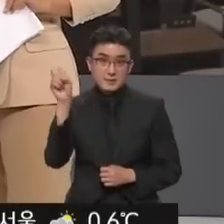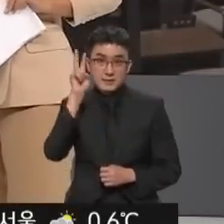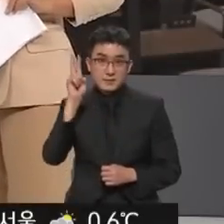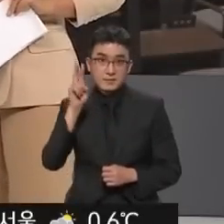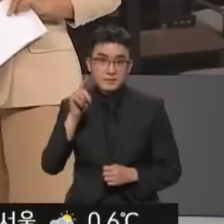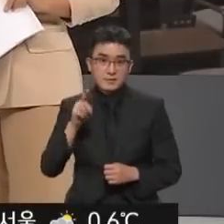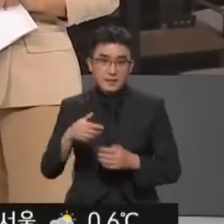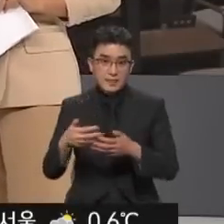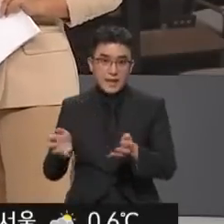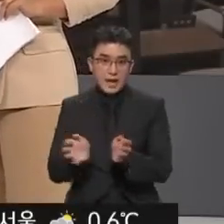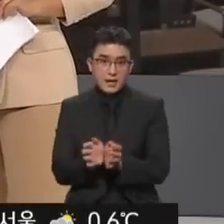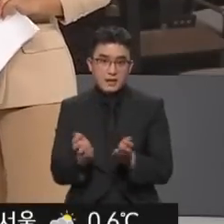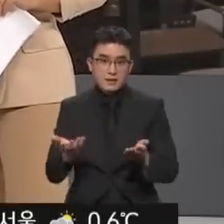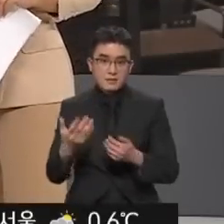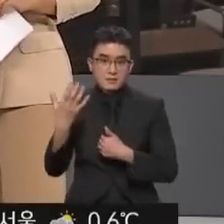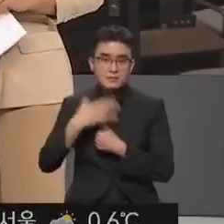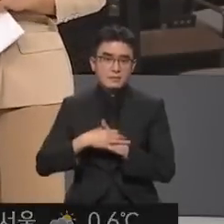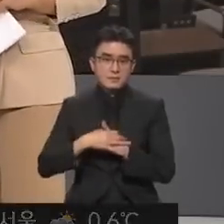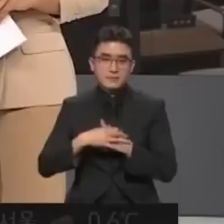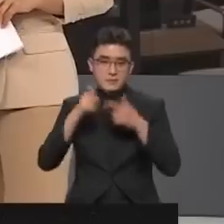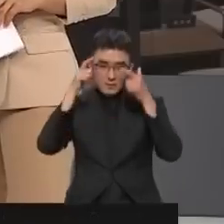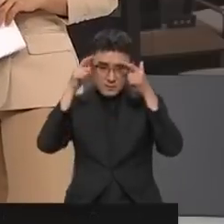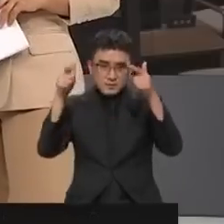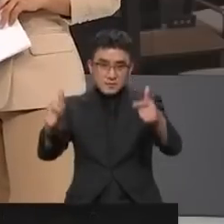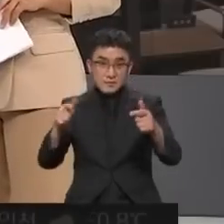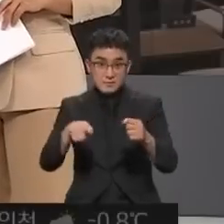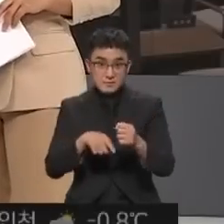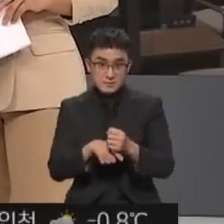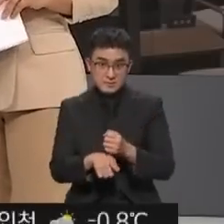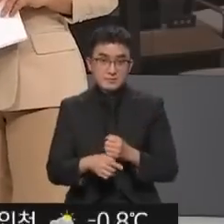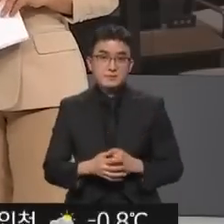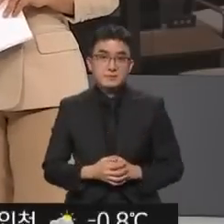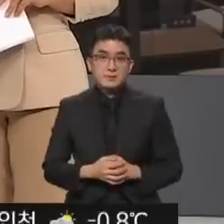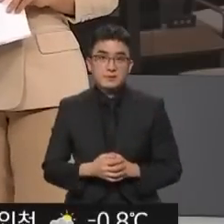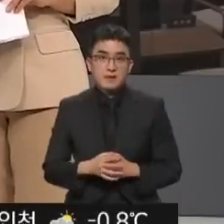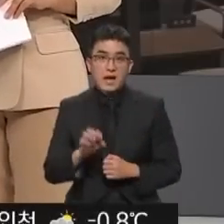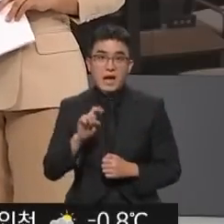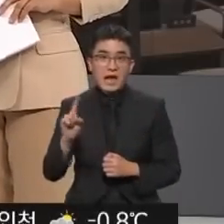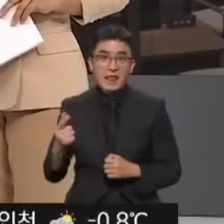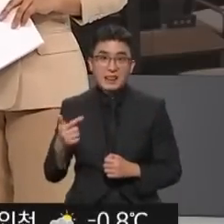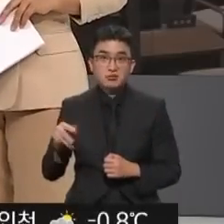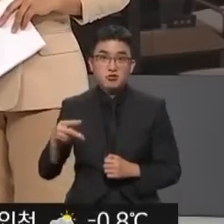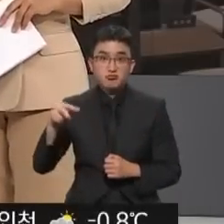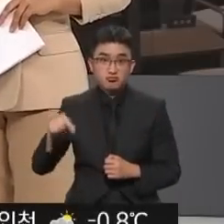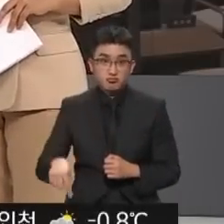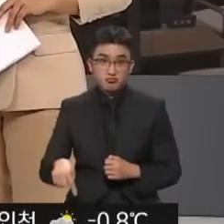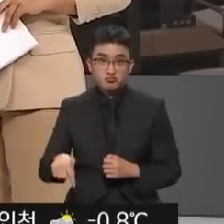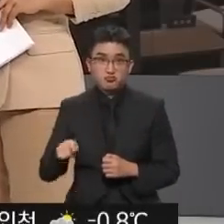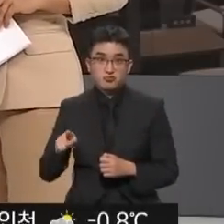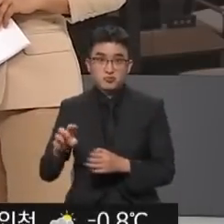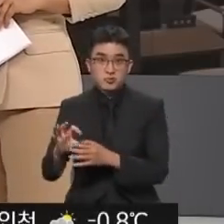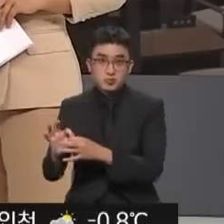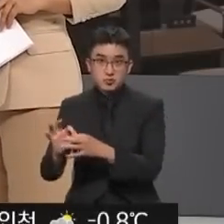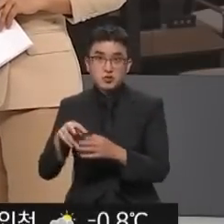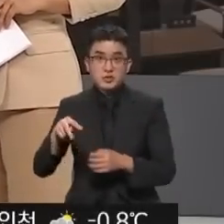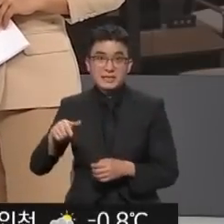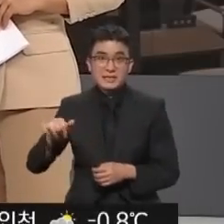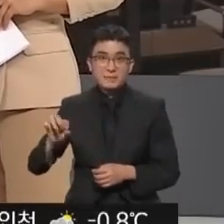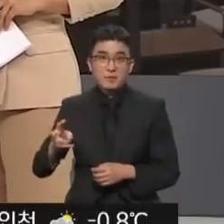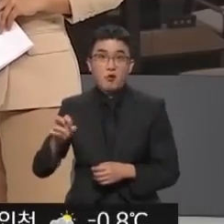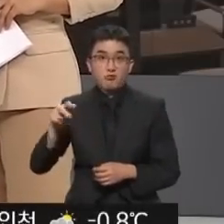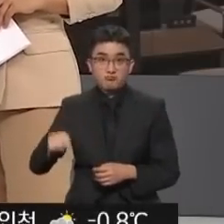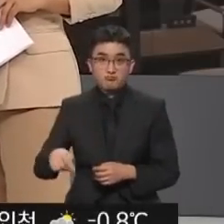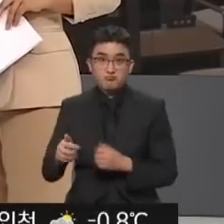종군 선언 직접적인 계기는요. 안철수 의원 측 김영욱 선대위원장이 장 의원과 설 연휴 직후에